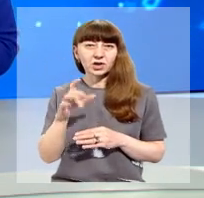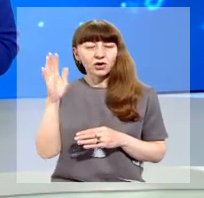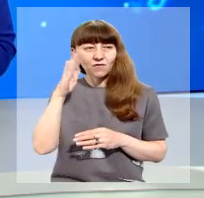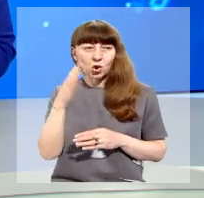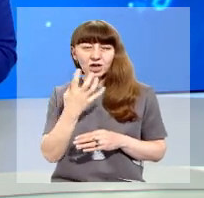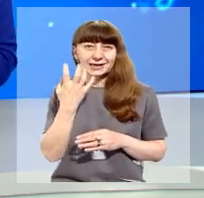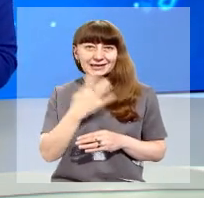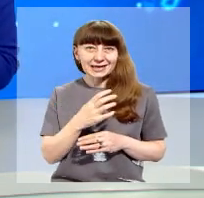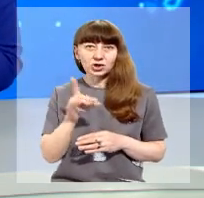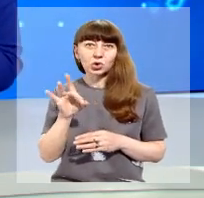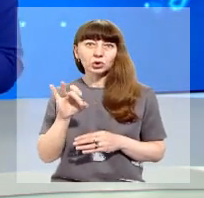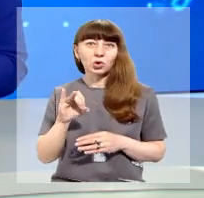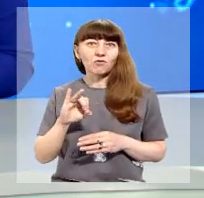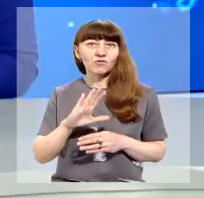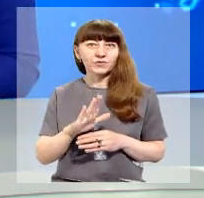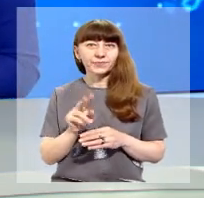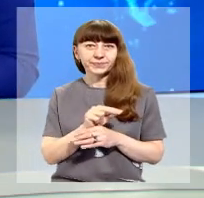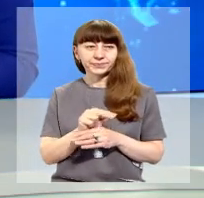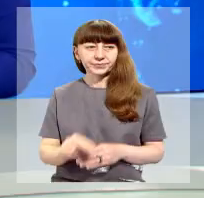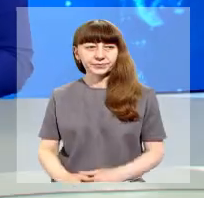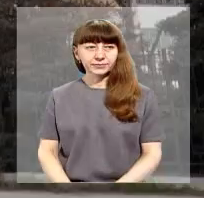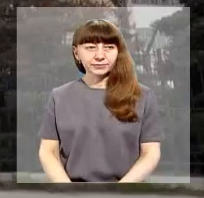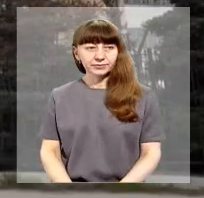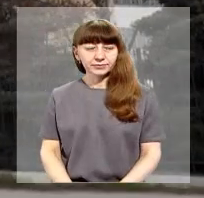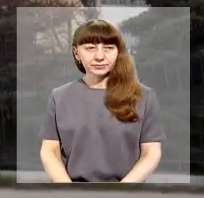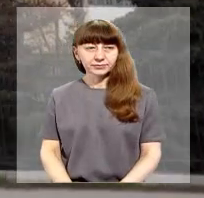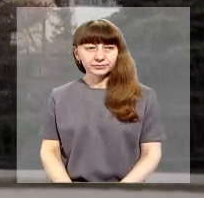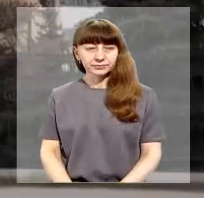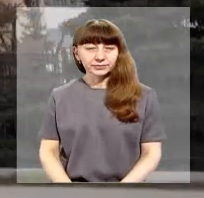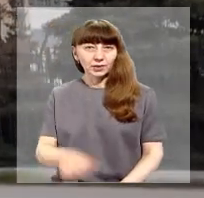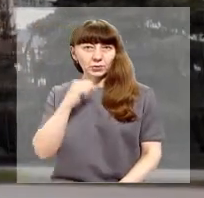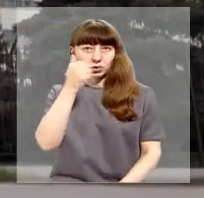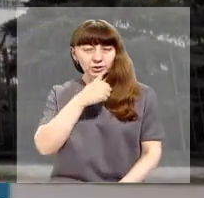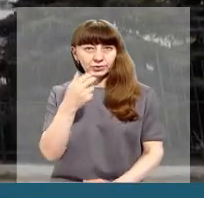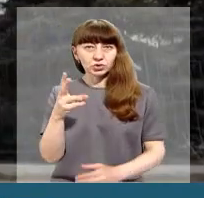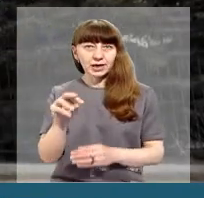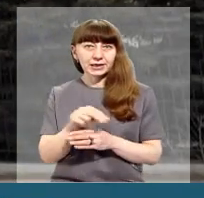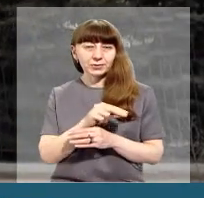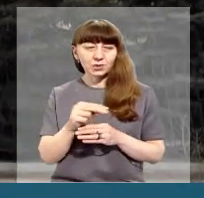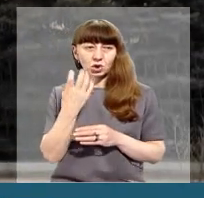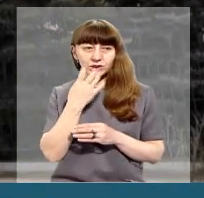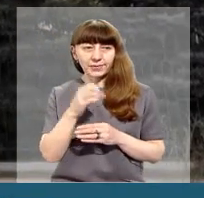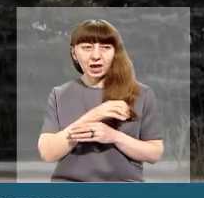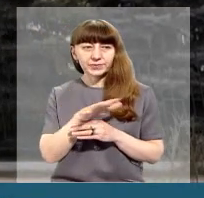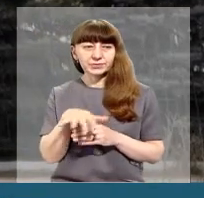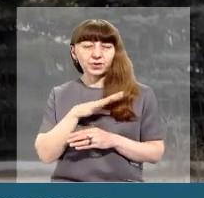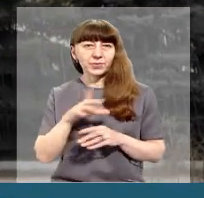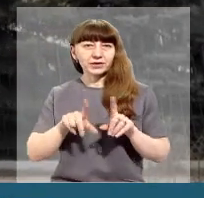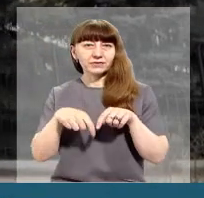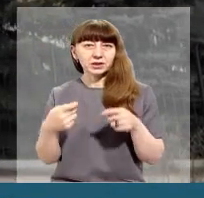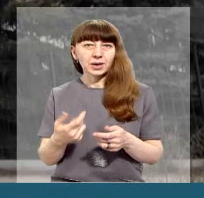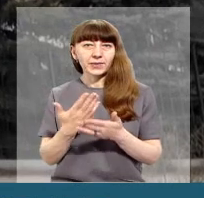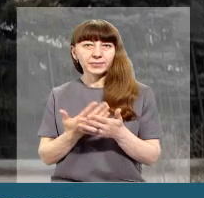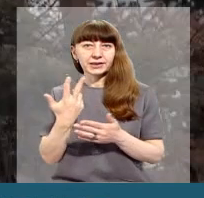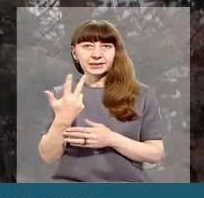водогрейных котлов. Подробности в следующем сюжете. В прошлом году на ремонт системы теплоснабжения было выделено